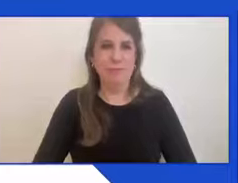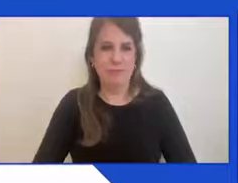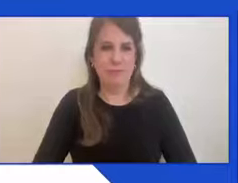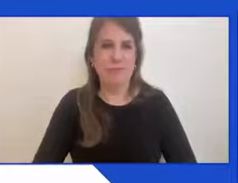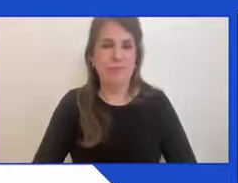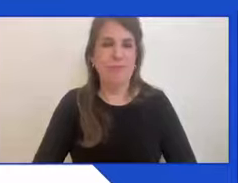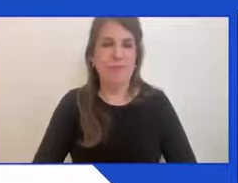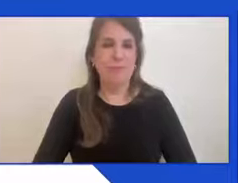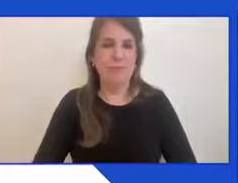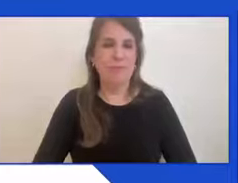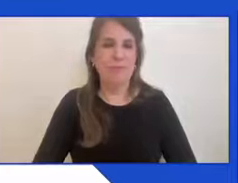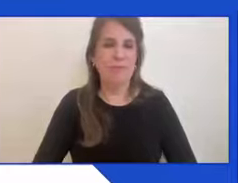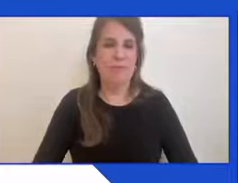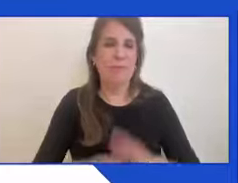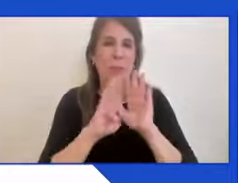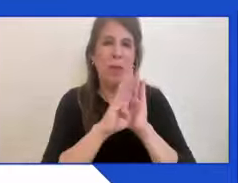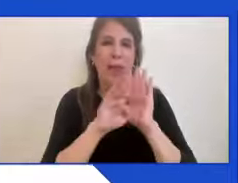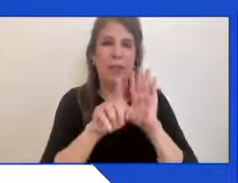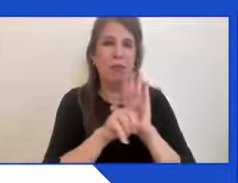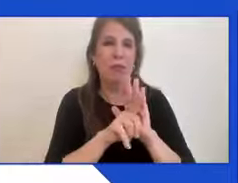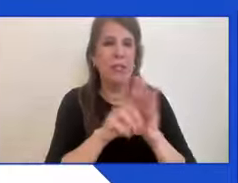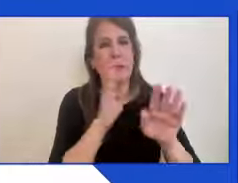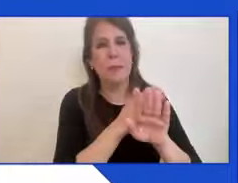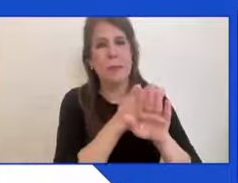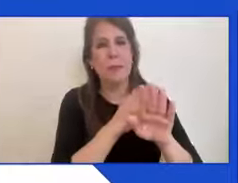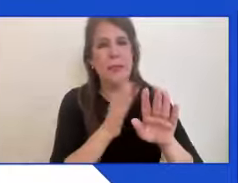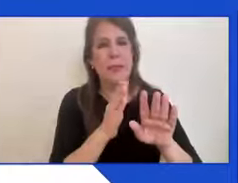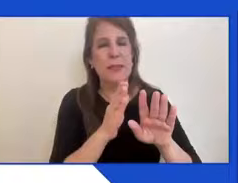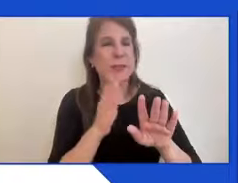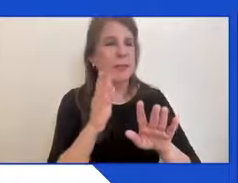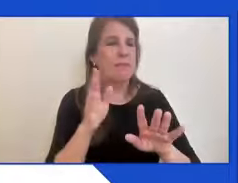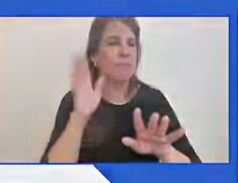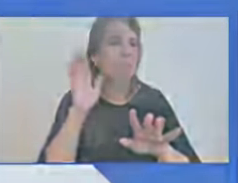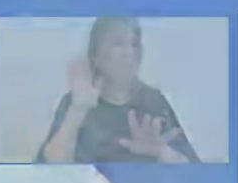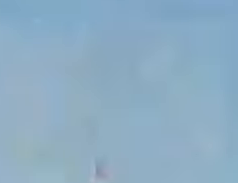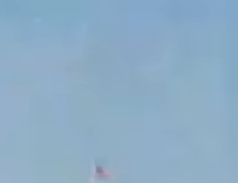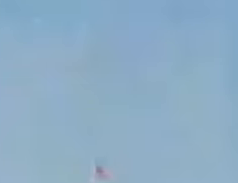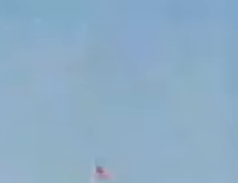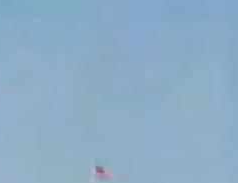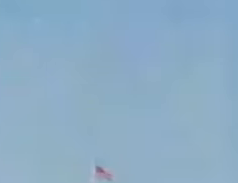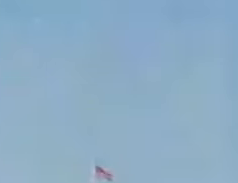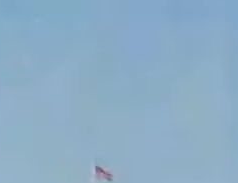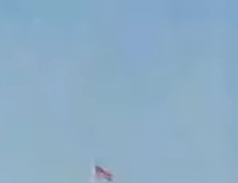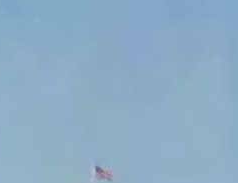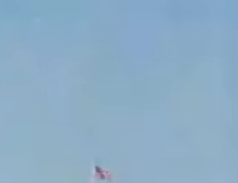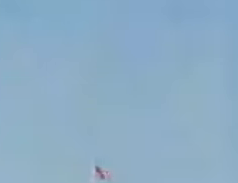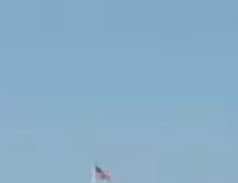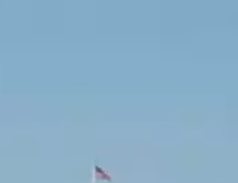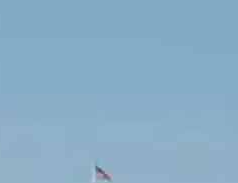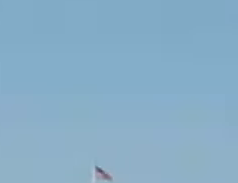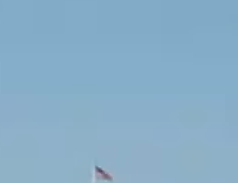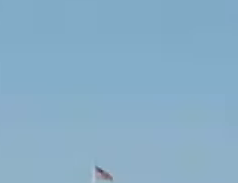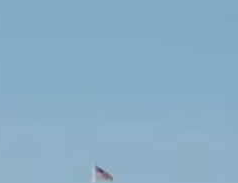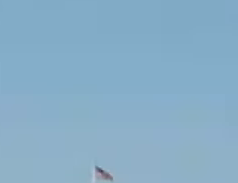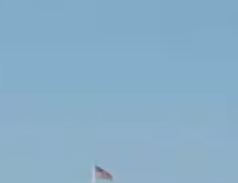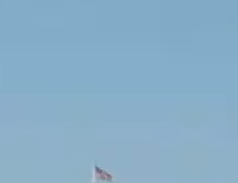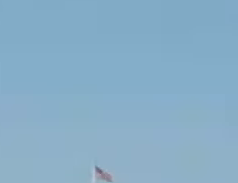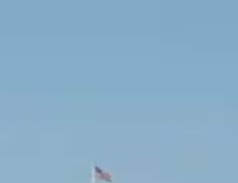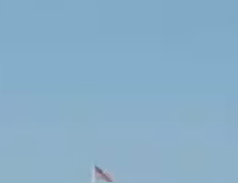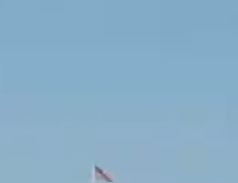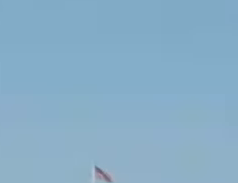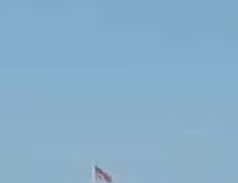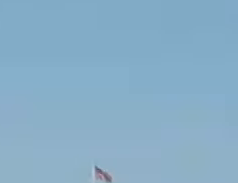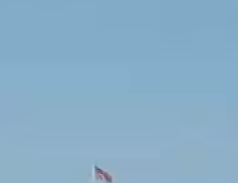לבן ומציירים לילדות איש מטפס על הקירות איתך גם סוף